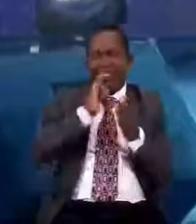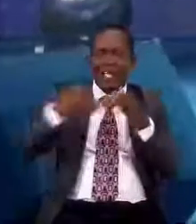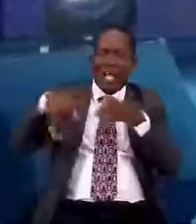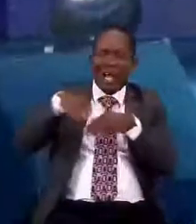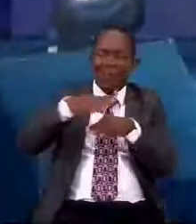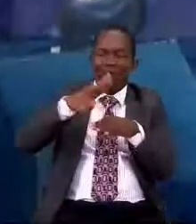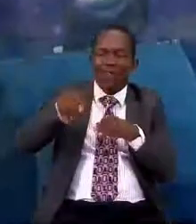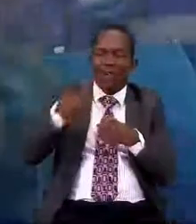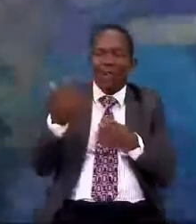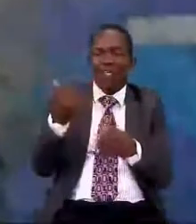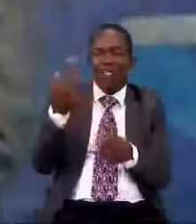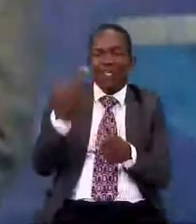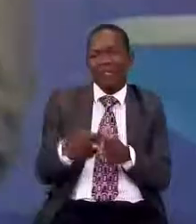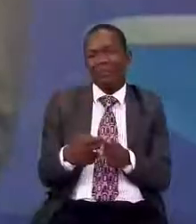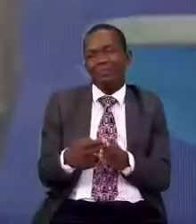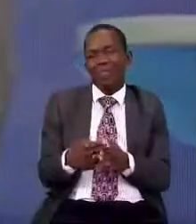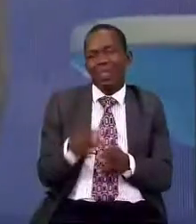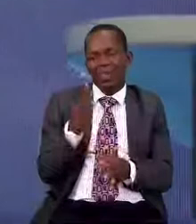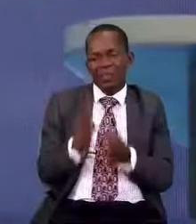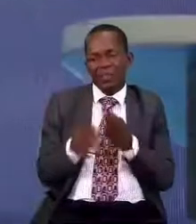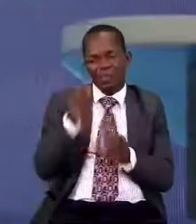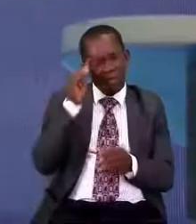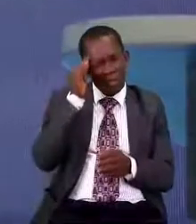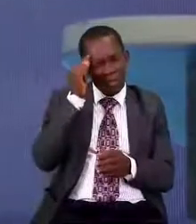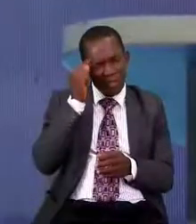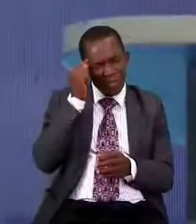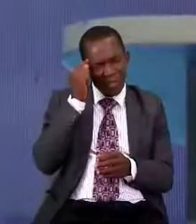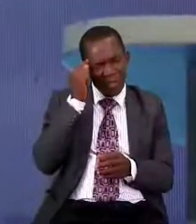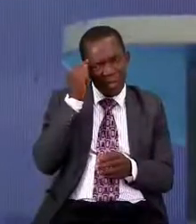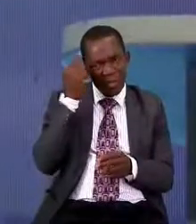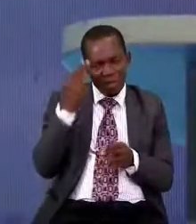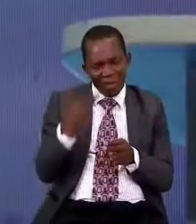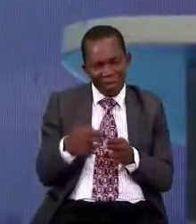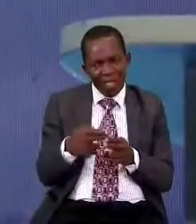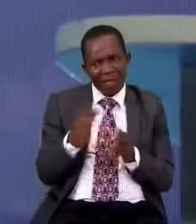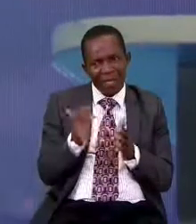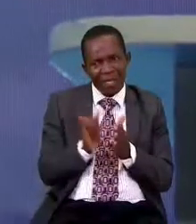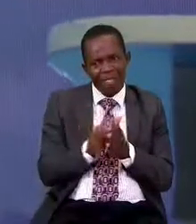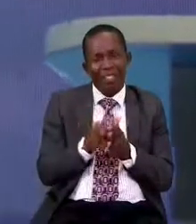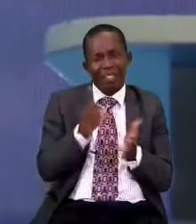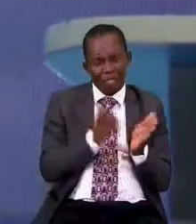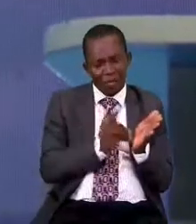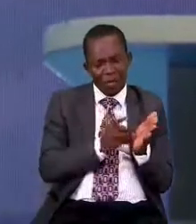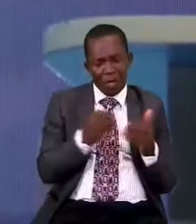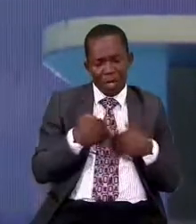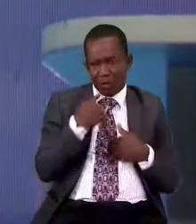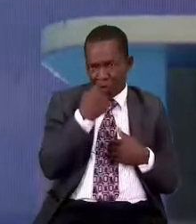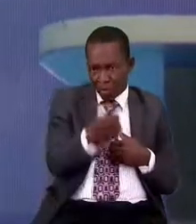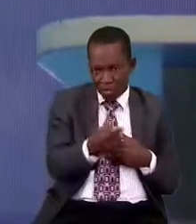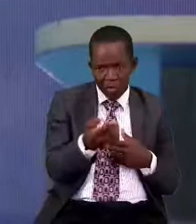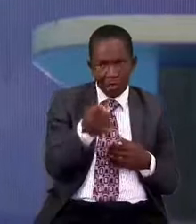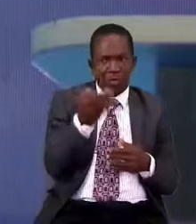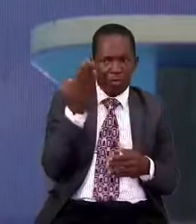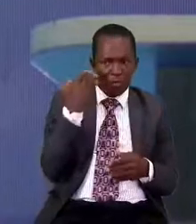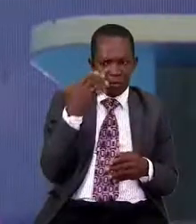tu penses au nom que le docteur t'a mentionné, t'a dit, le nom de ta maladie, le nom dans les